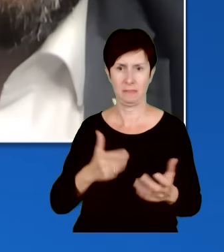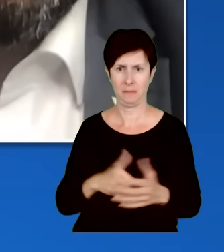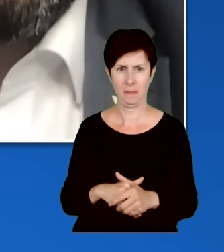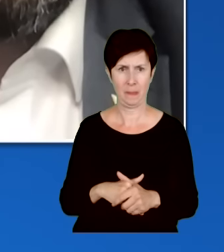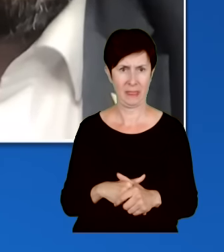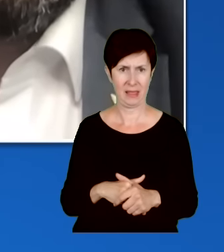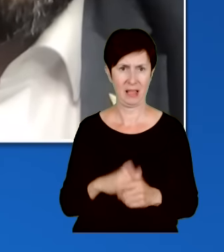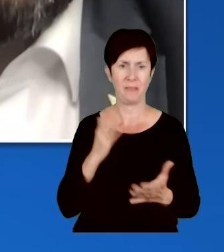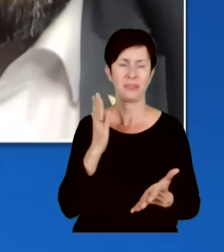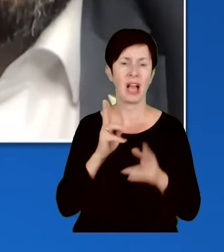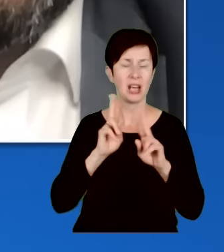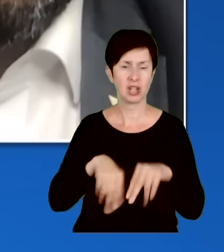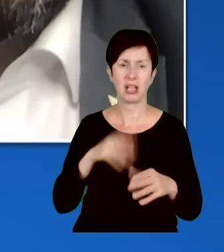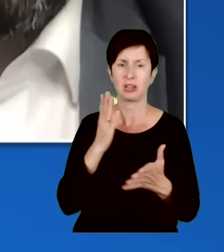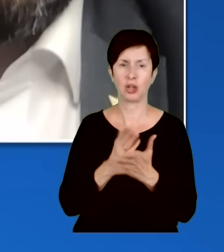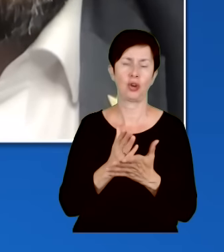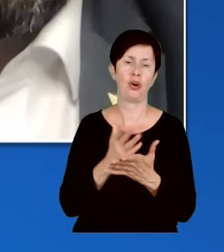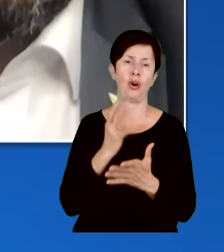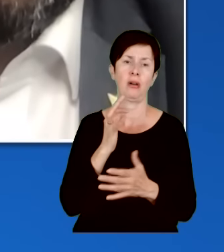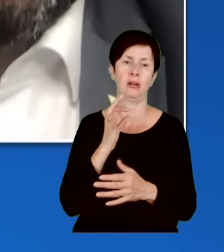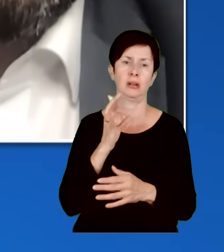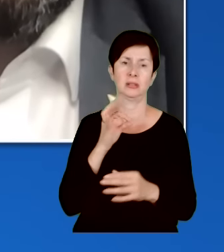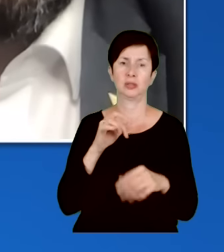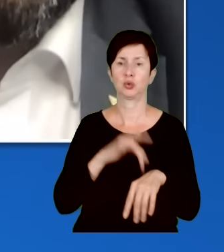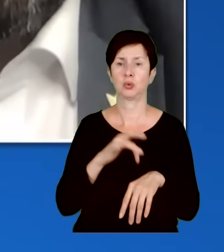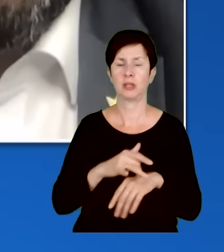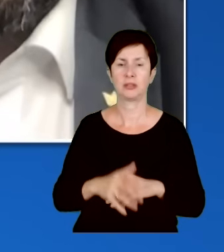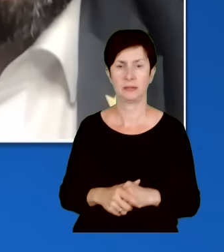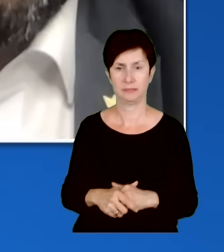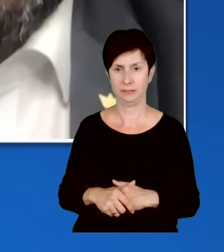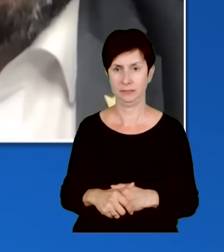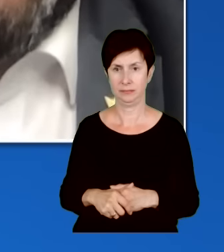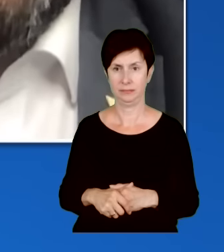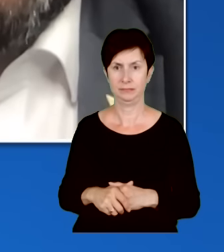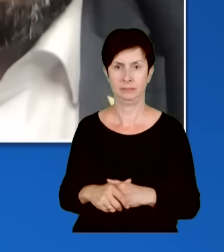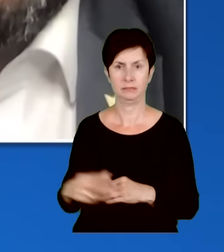tylko i wyłącznie to jest tylko i wyłącznie skuteczność i